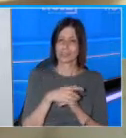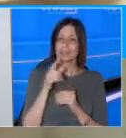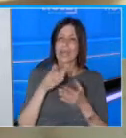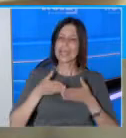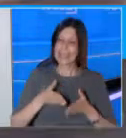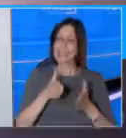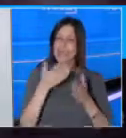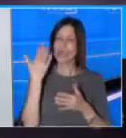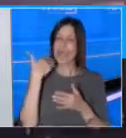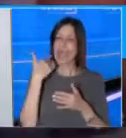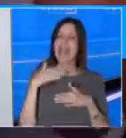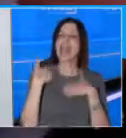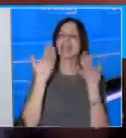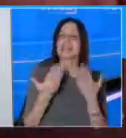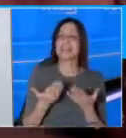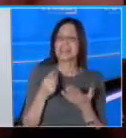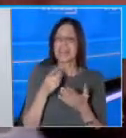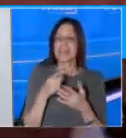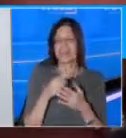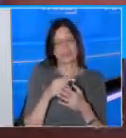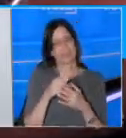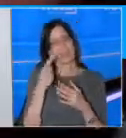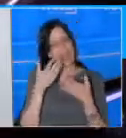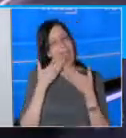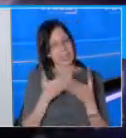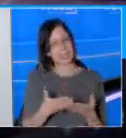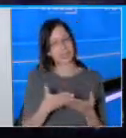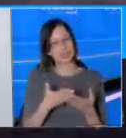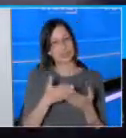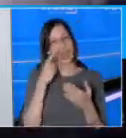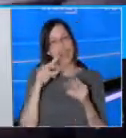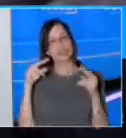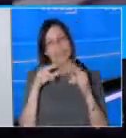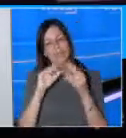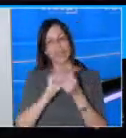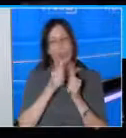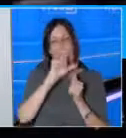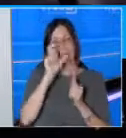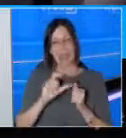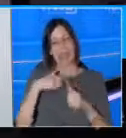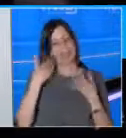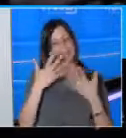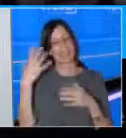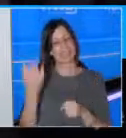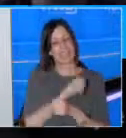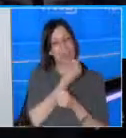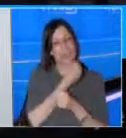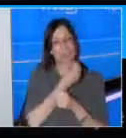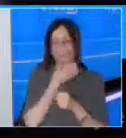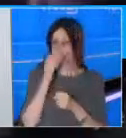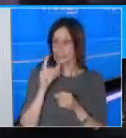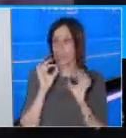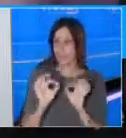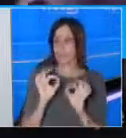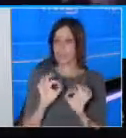הכיוון היה לתת לעזור בעצם, לא לתת, אלא לעזור לצרפת או איטליה את הניצחון. זה משהו שהוא באמת אמיתי,